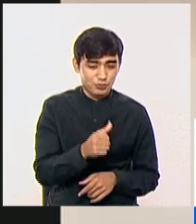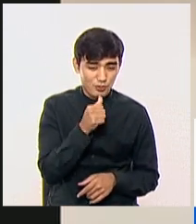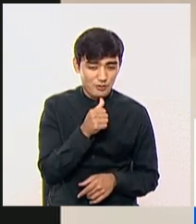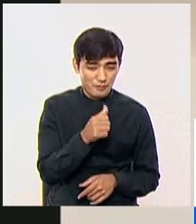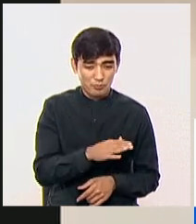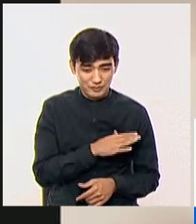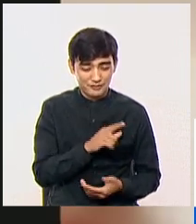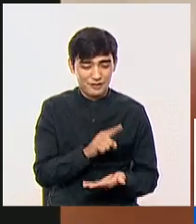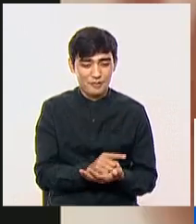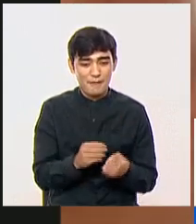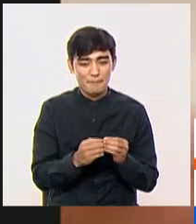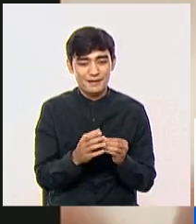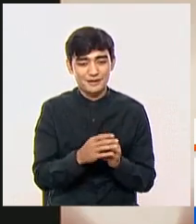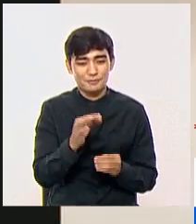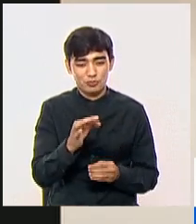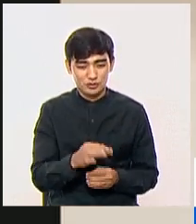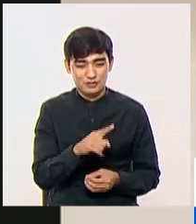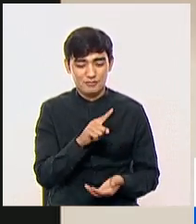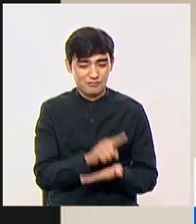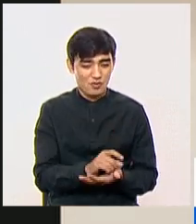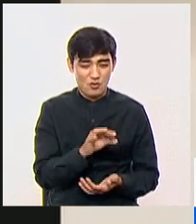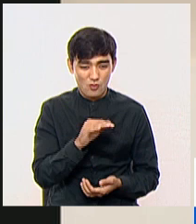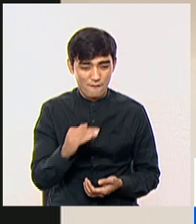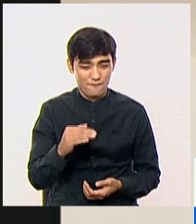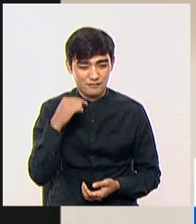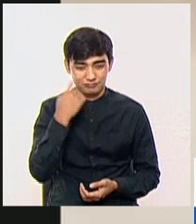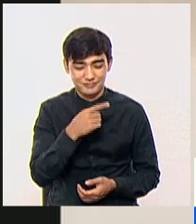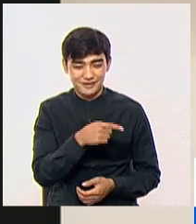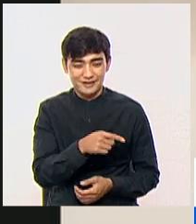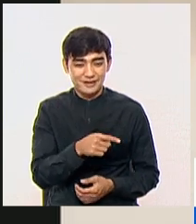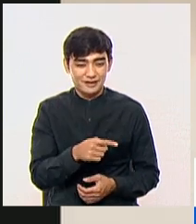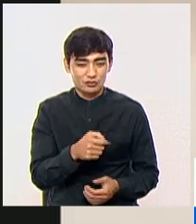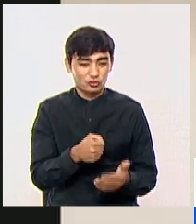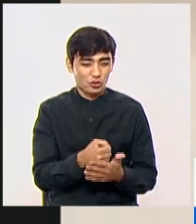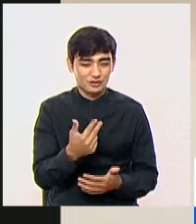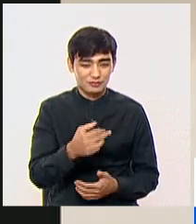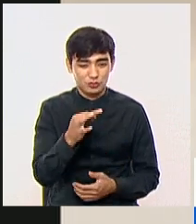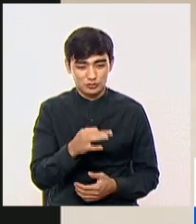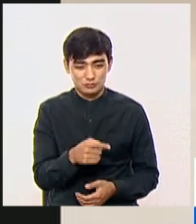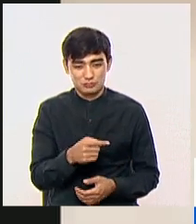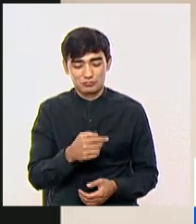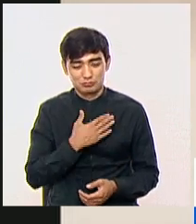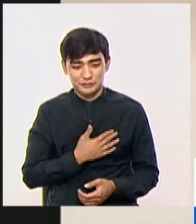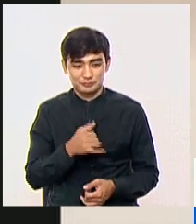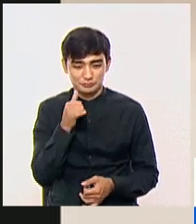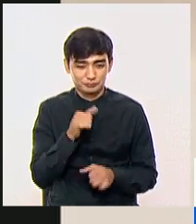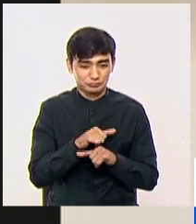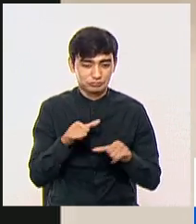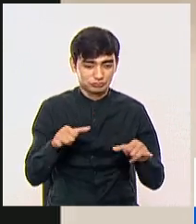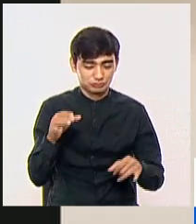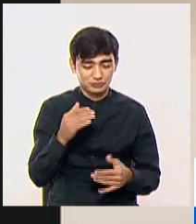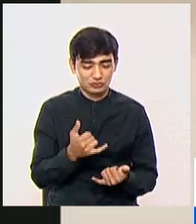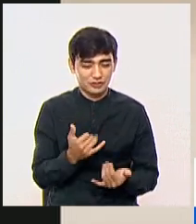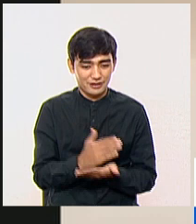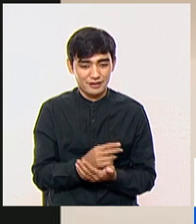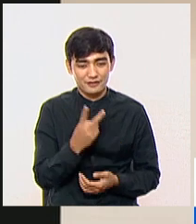а 15% – это официально. Значит, официально уже до 30% мы спокойно можем умножать эту цифру